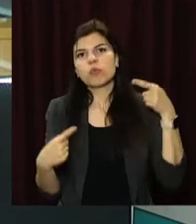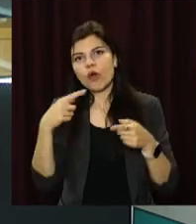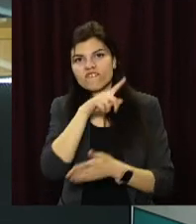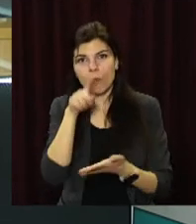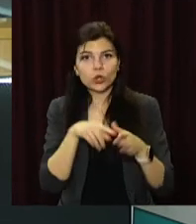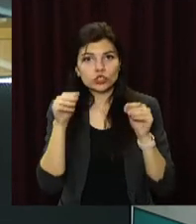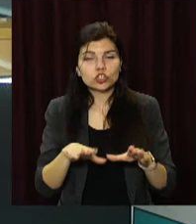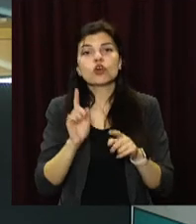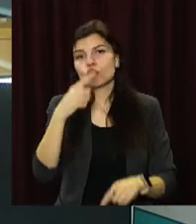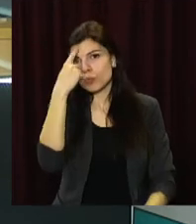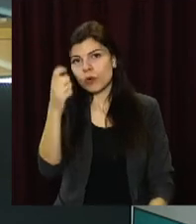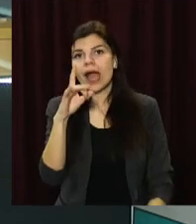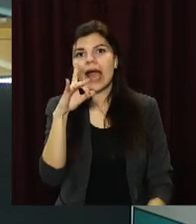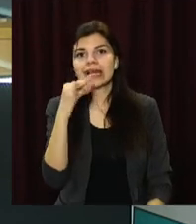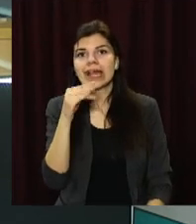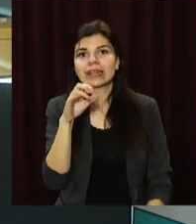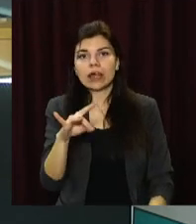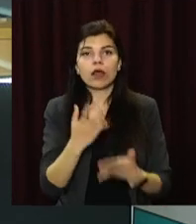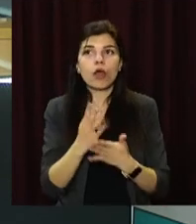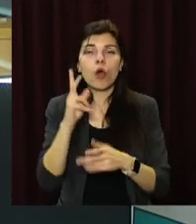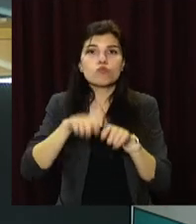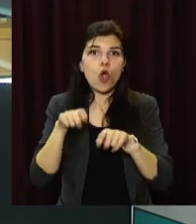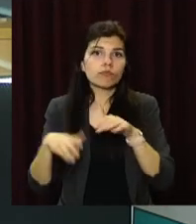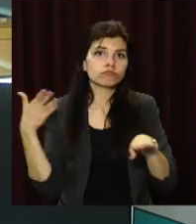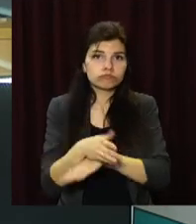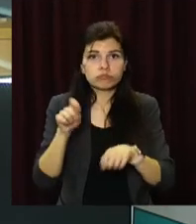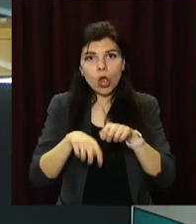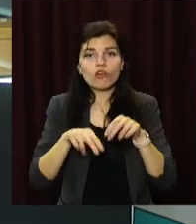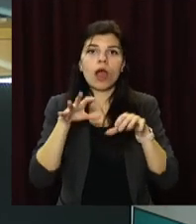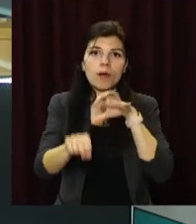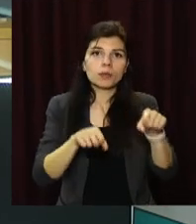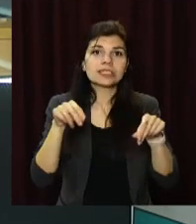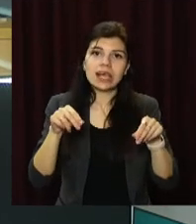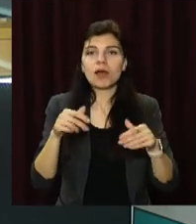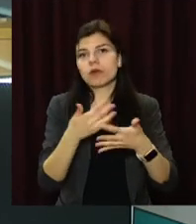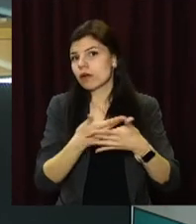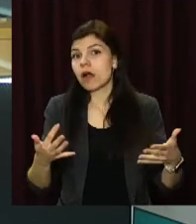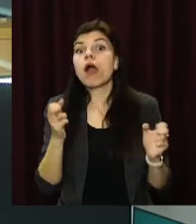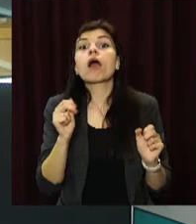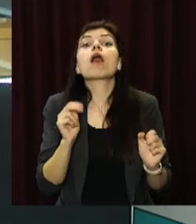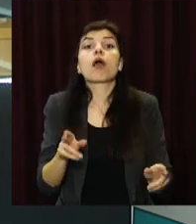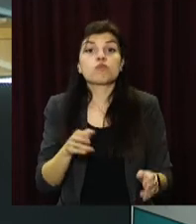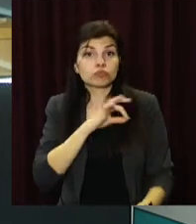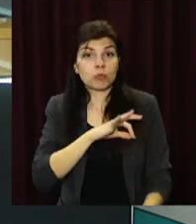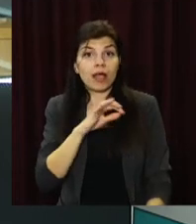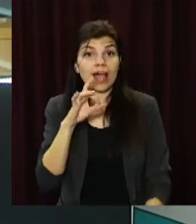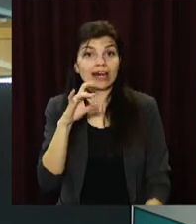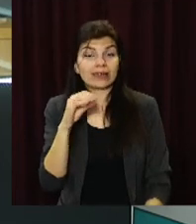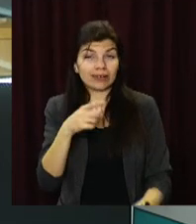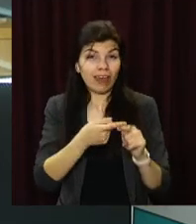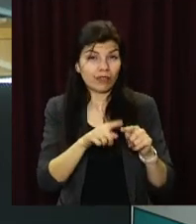і навіть попередити рейдерське захоплення підприємства або землі. Як приєднатися до агрокогорти – далі в